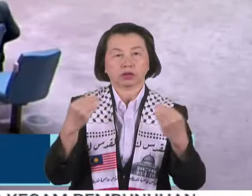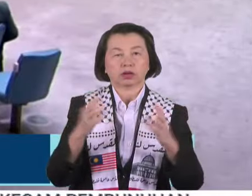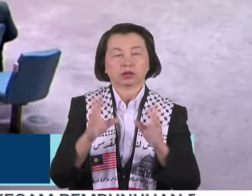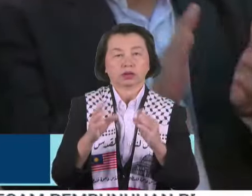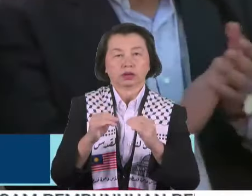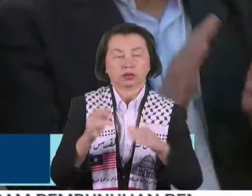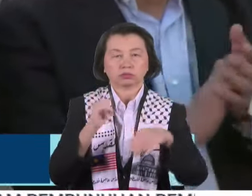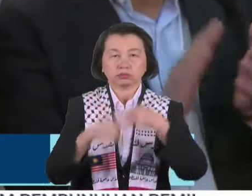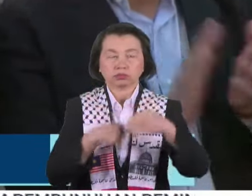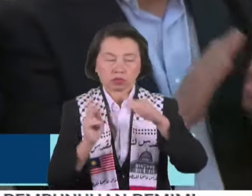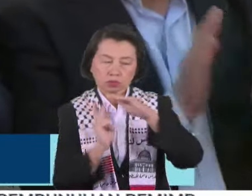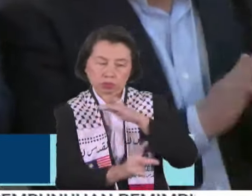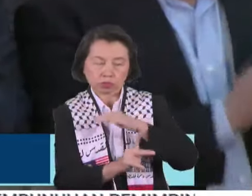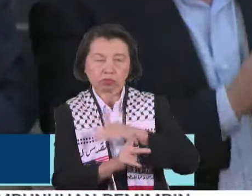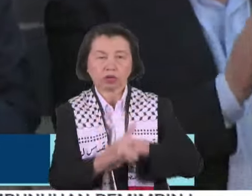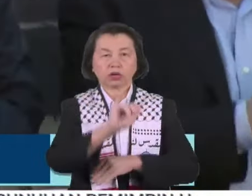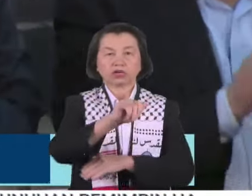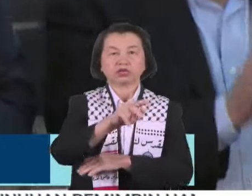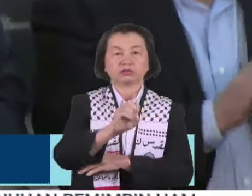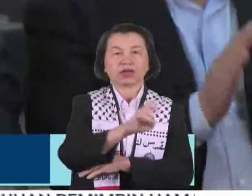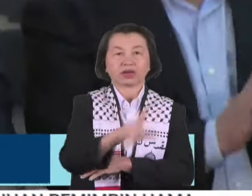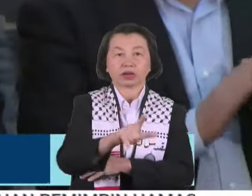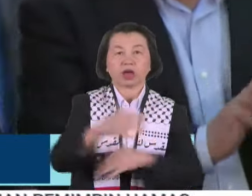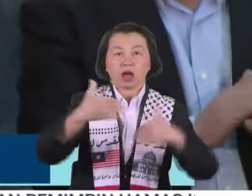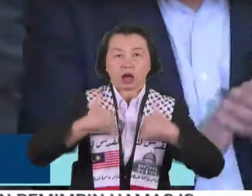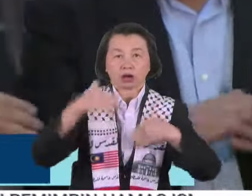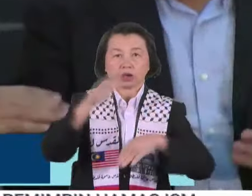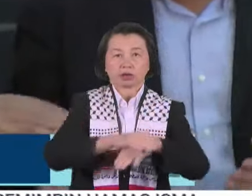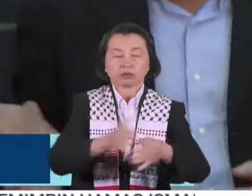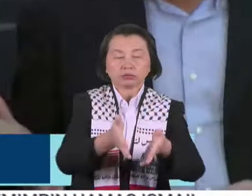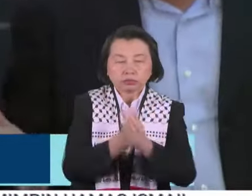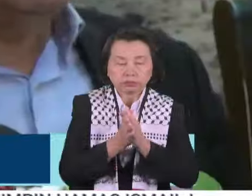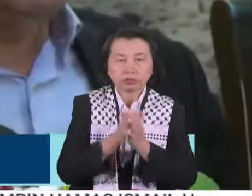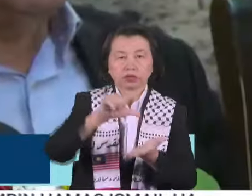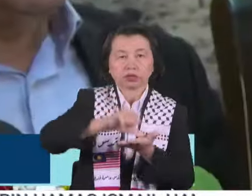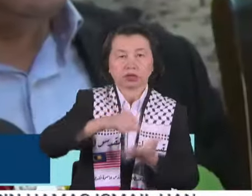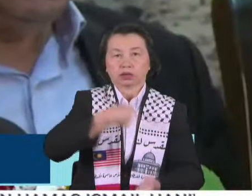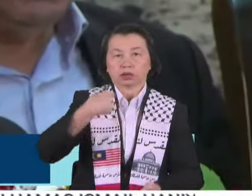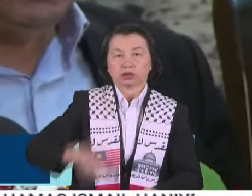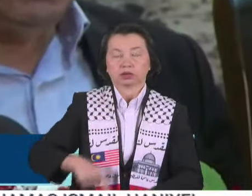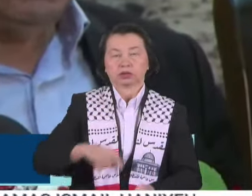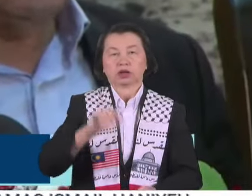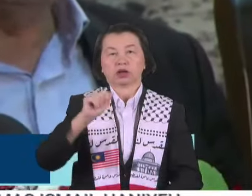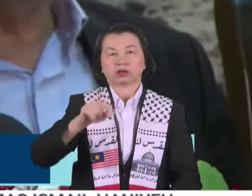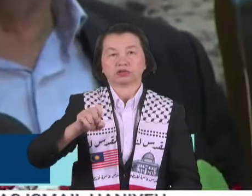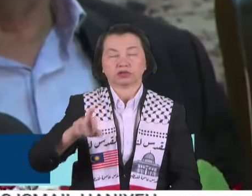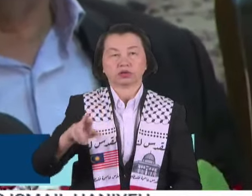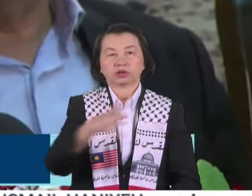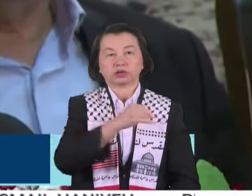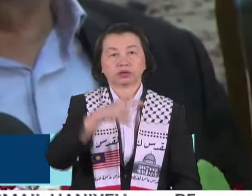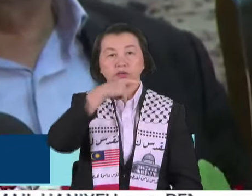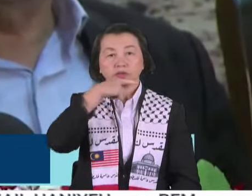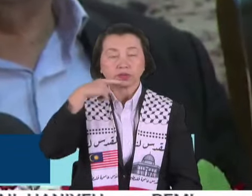mengenai pembunuhan pemimpin Hamas itu diadakan atas permintaan Iran, China, Algeria dan Rusia.